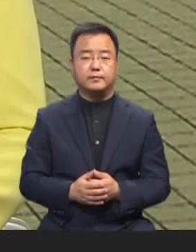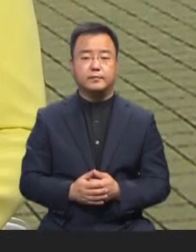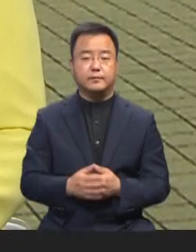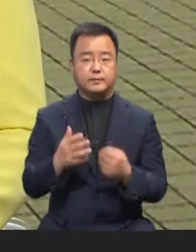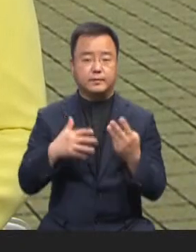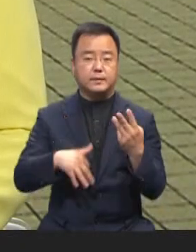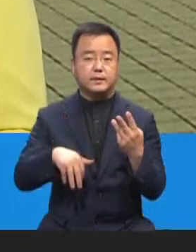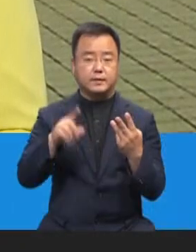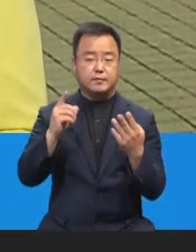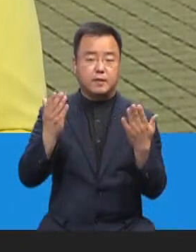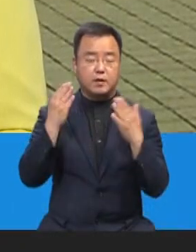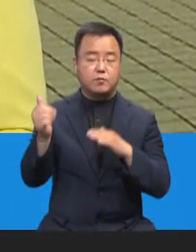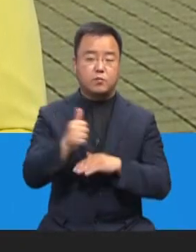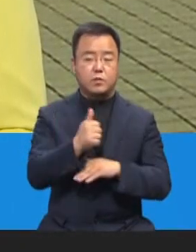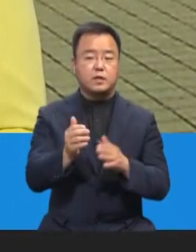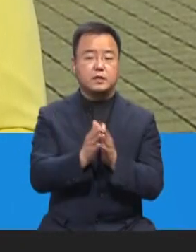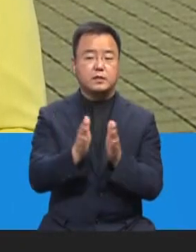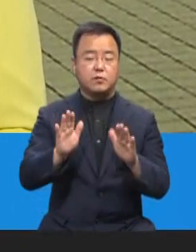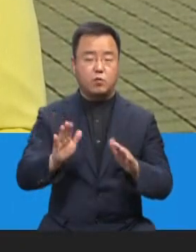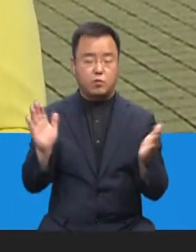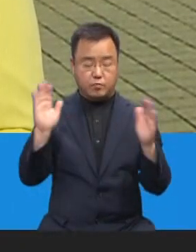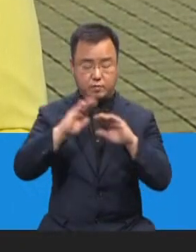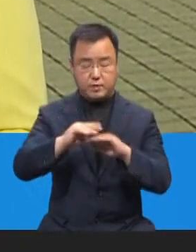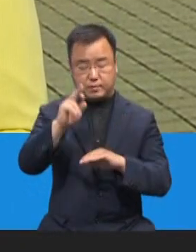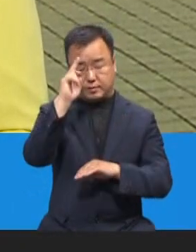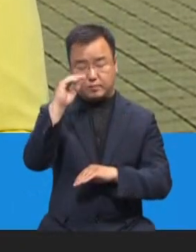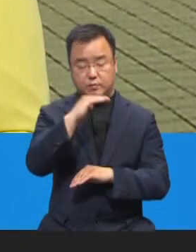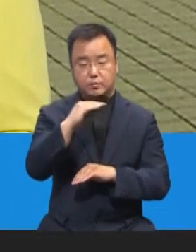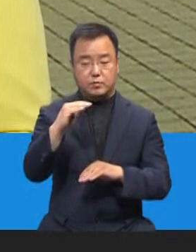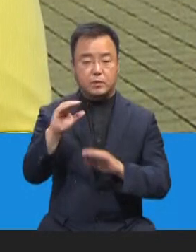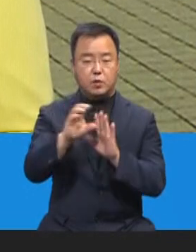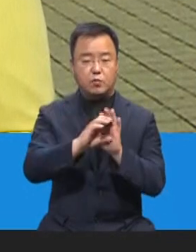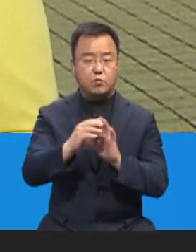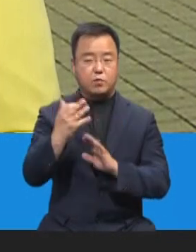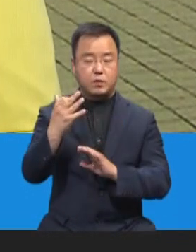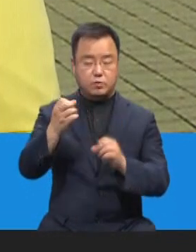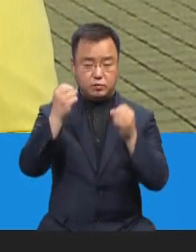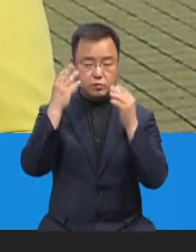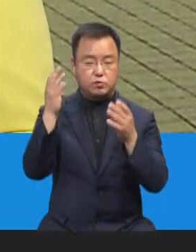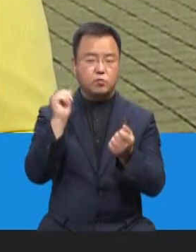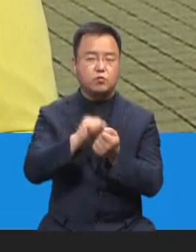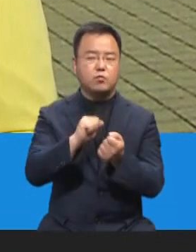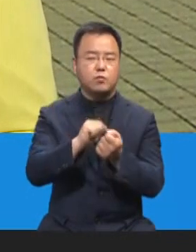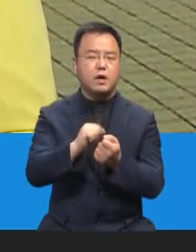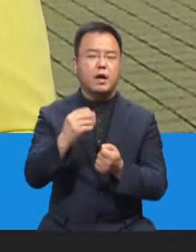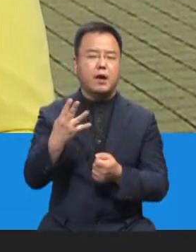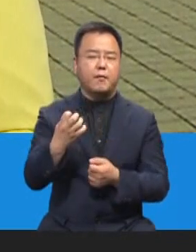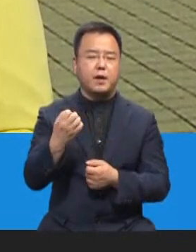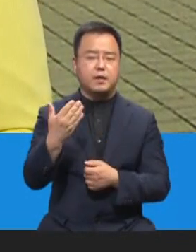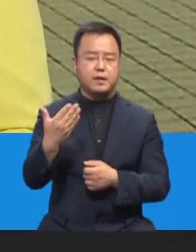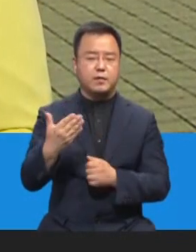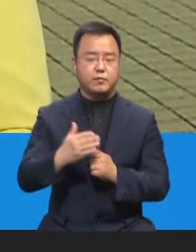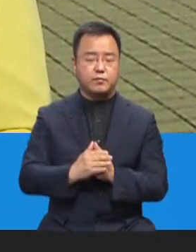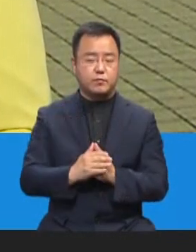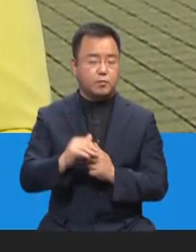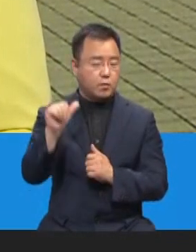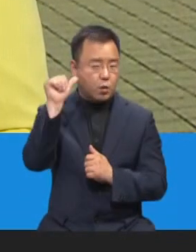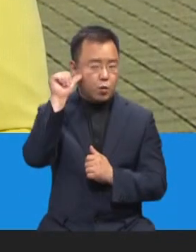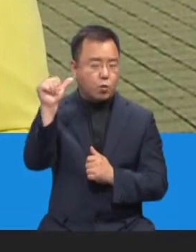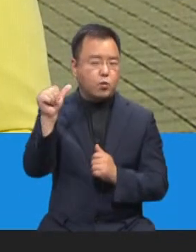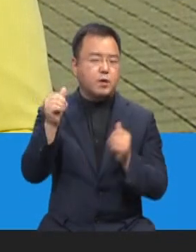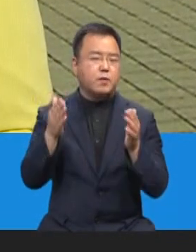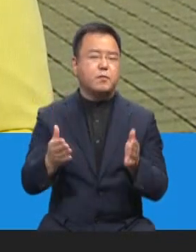4 3차 등겨 가 시작된 오늘 자정을 기준으로 코로나 신규 확진 자는 49명이 나왔습니다 다 쎄 만에